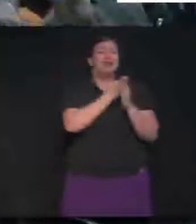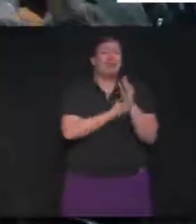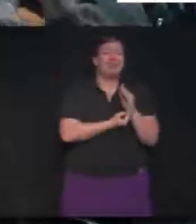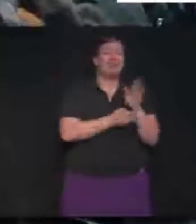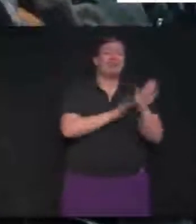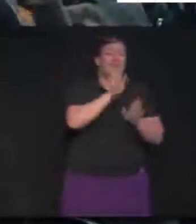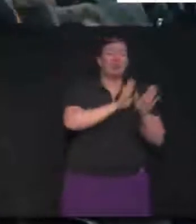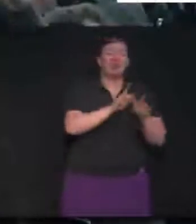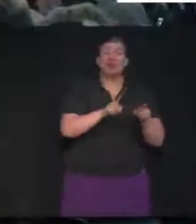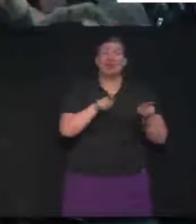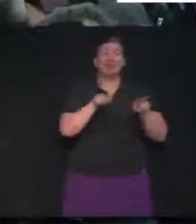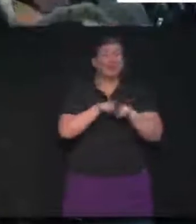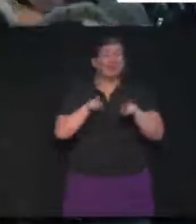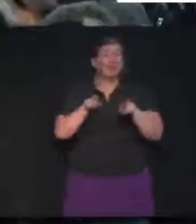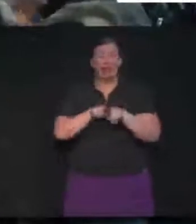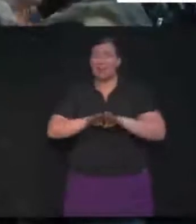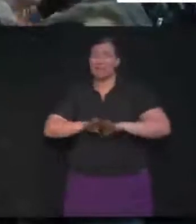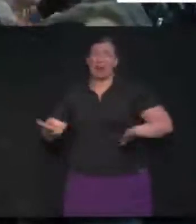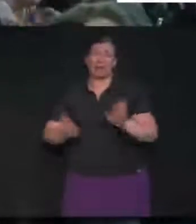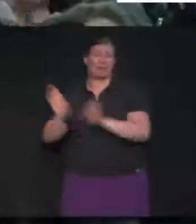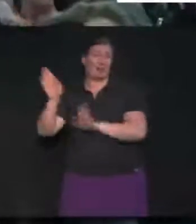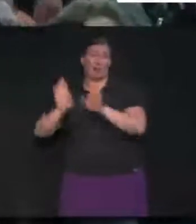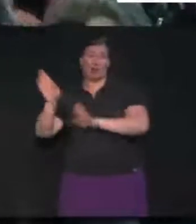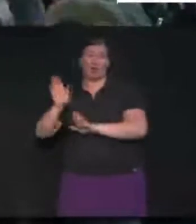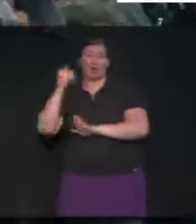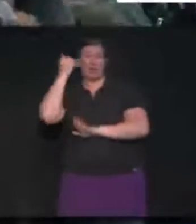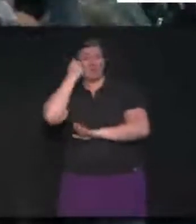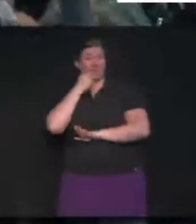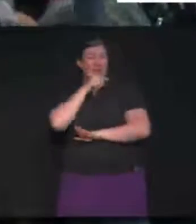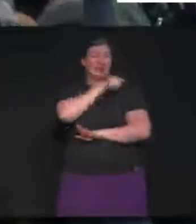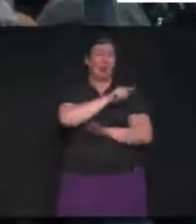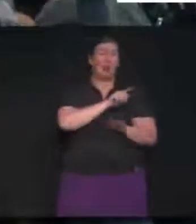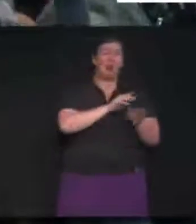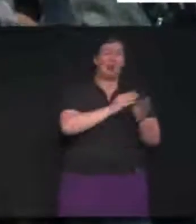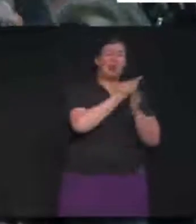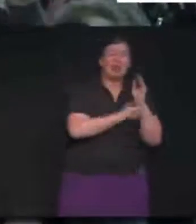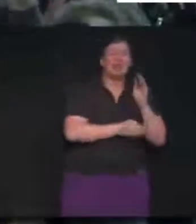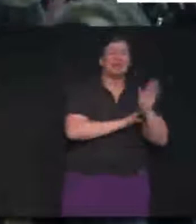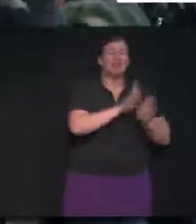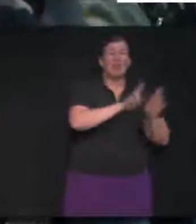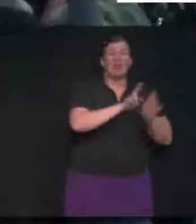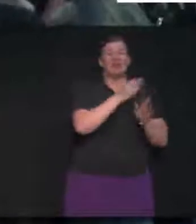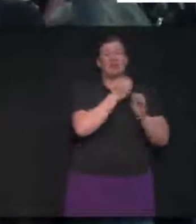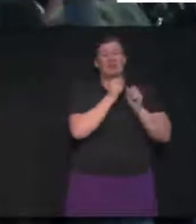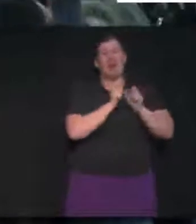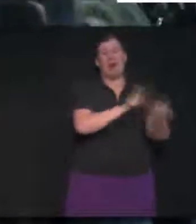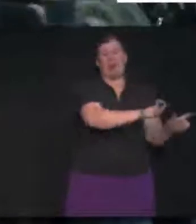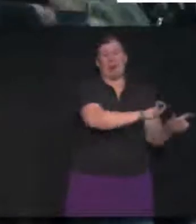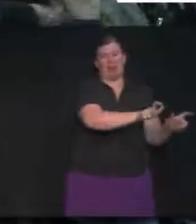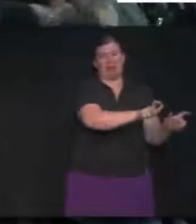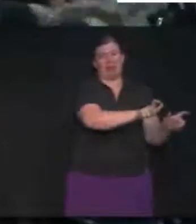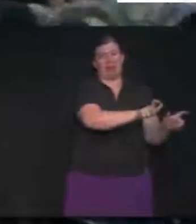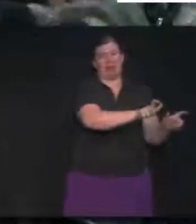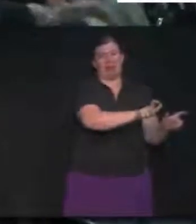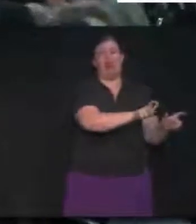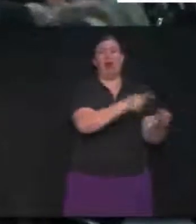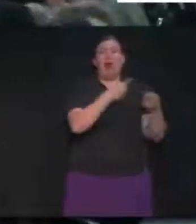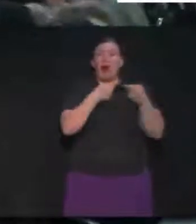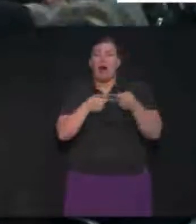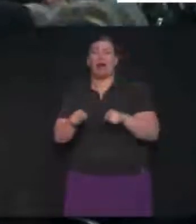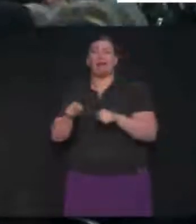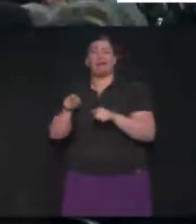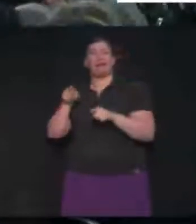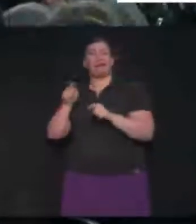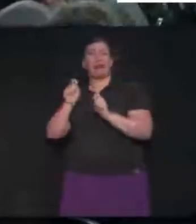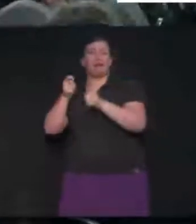lehnt alle Anträge die Liquid Demokratie festlegen ab nimmt einen der anderen Anträge an egal ob Papier Wahl in der